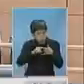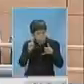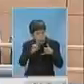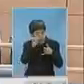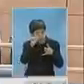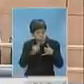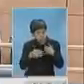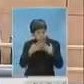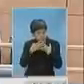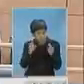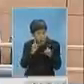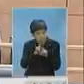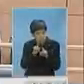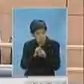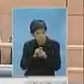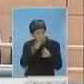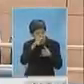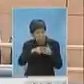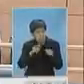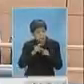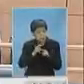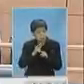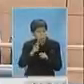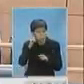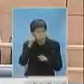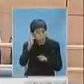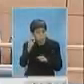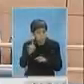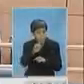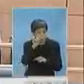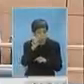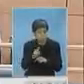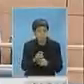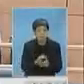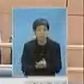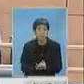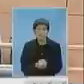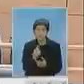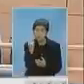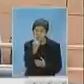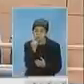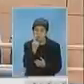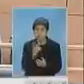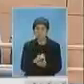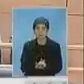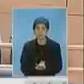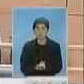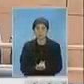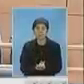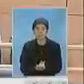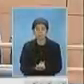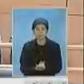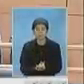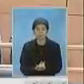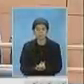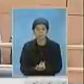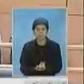ไม่แล้วใครคนนั้นชื่อทักษิณชินวัตรหรือไม่เรื่องเดียวเท่านั้นจริงๆ